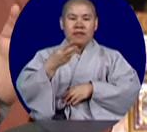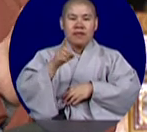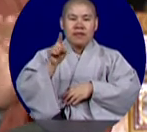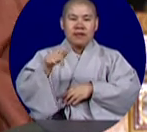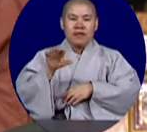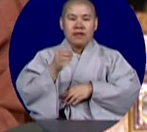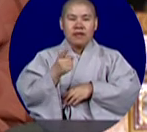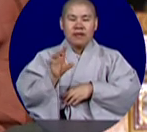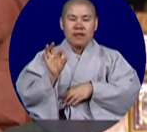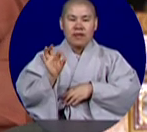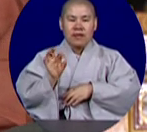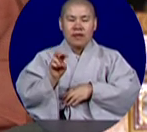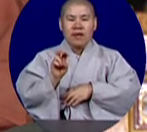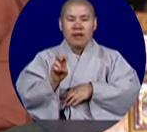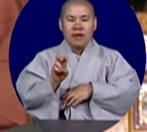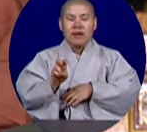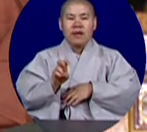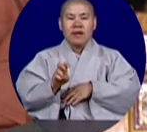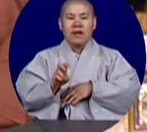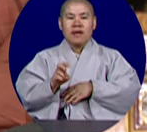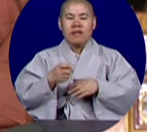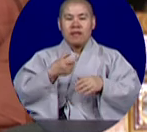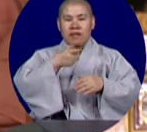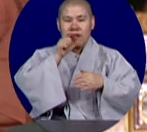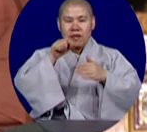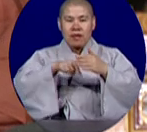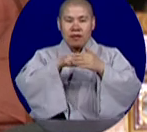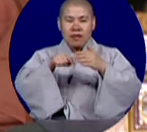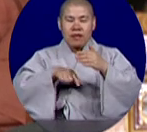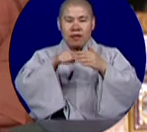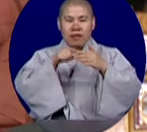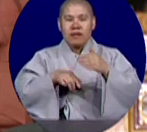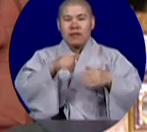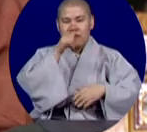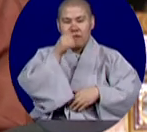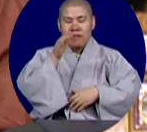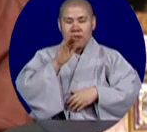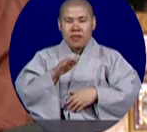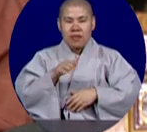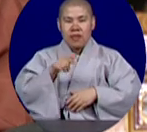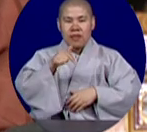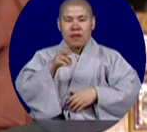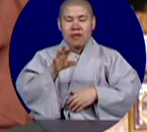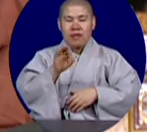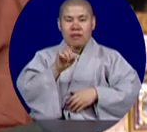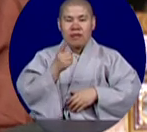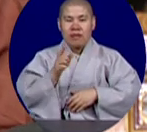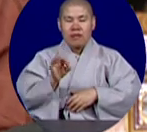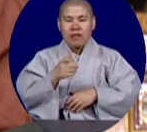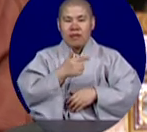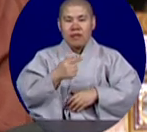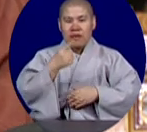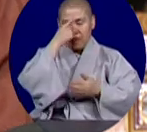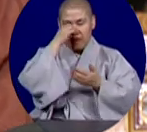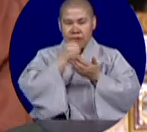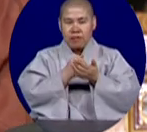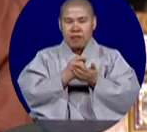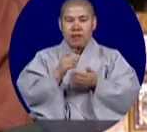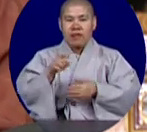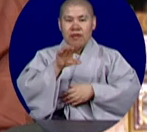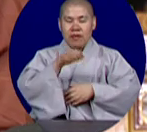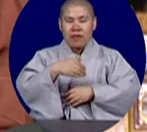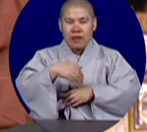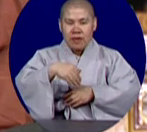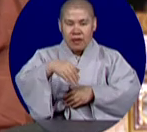바로 앞에 연못이 있었는데 한 번은 경공도 스님이 어디 가시다가 일부러 그